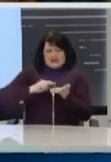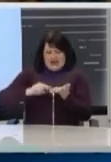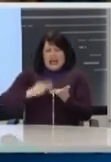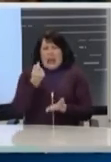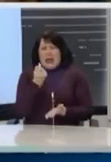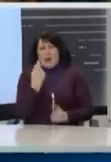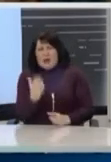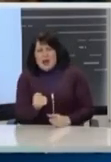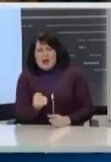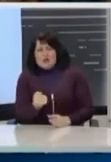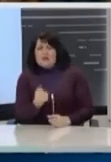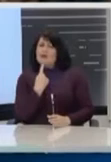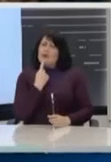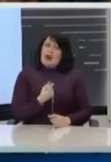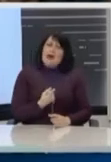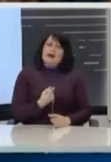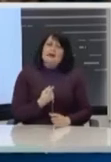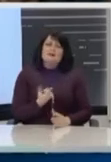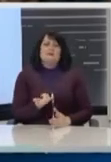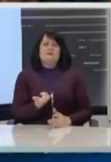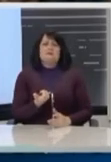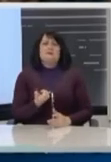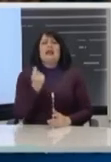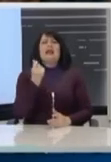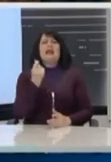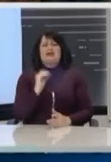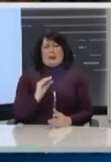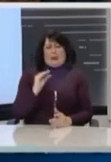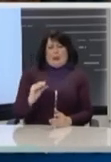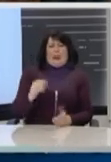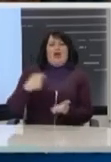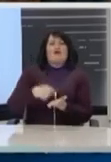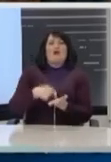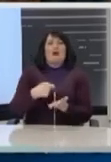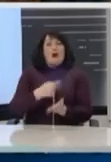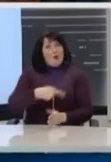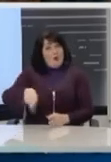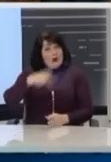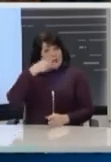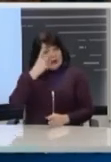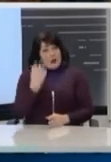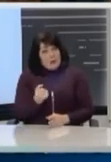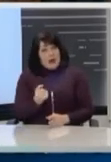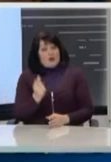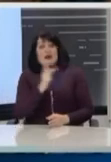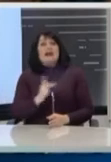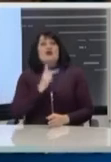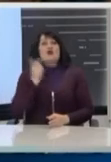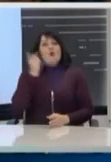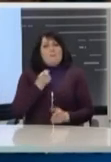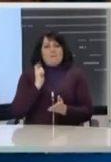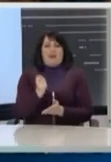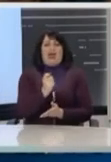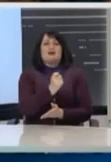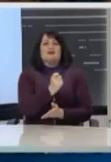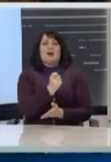κάνουν, οι οποίοι δηλώνουν μικρό ποσό στην εφορία, όλοι αυτοί θα πάρουν κοινωνικό μέρισμα, ενώ δεν